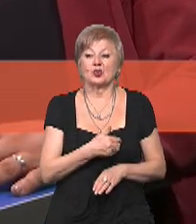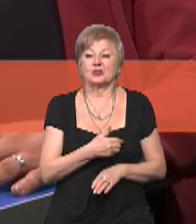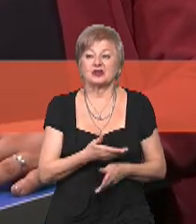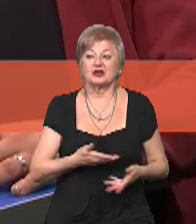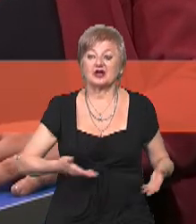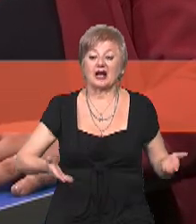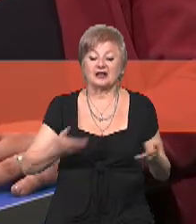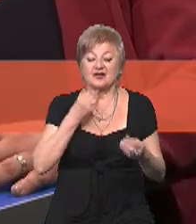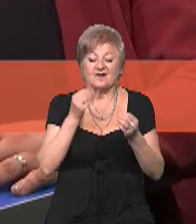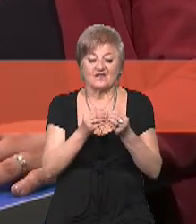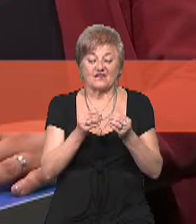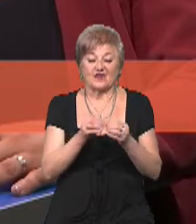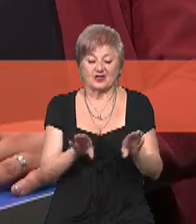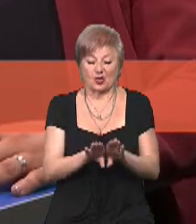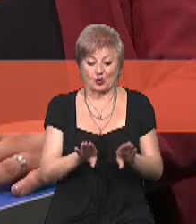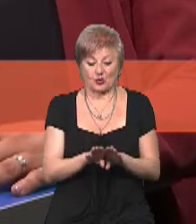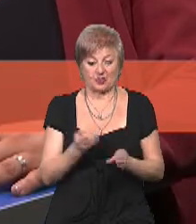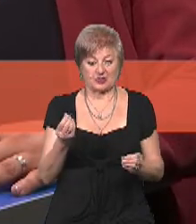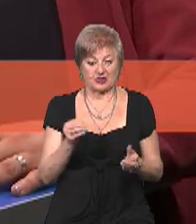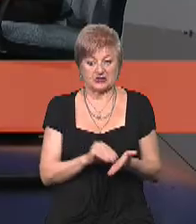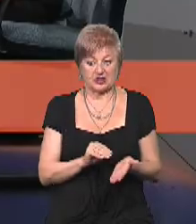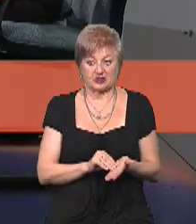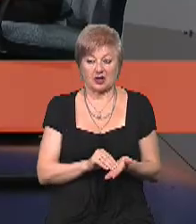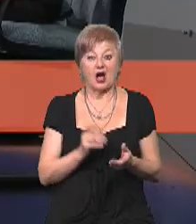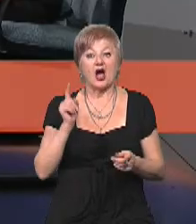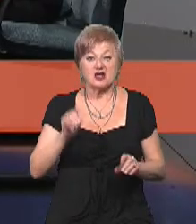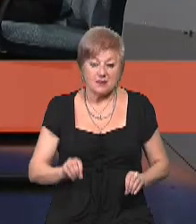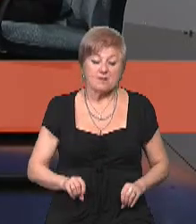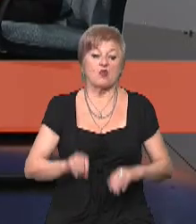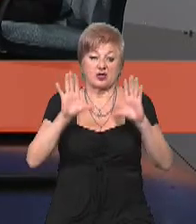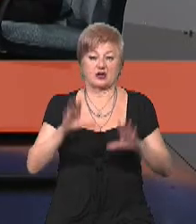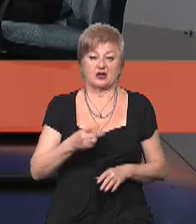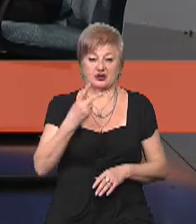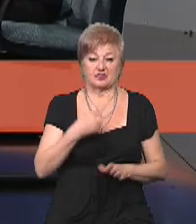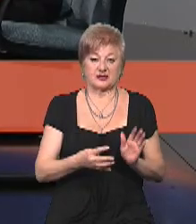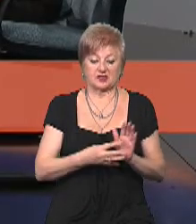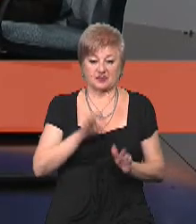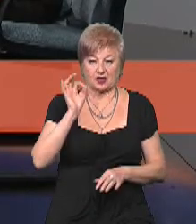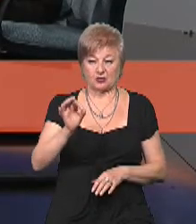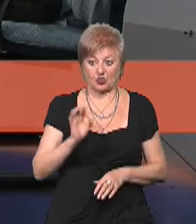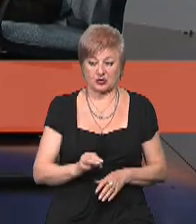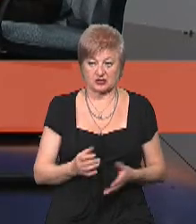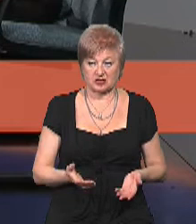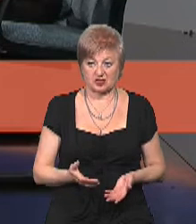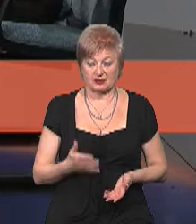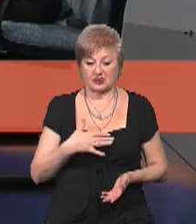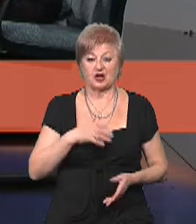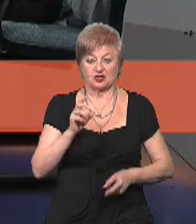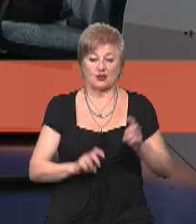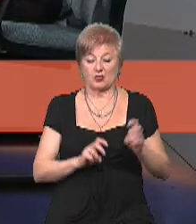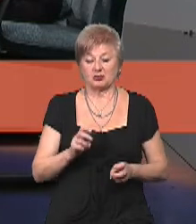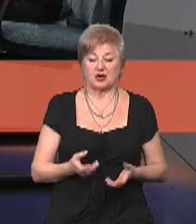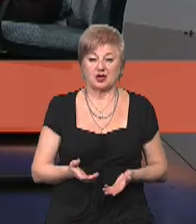том уровне эти цены, подняли их, как мы уже говорили, на 29% непосредственно нашего